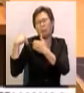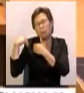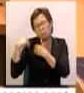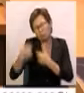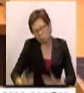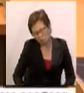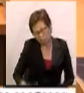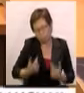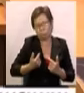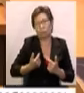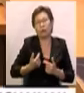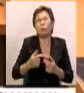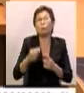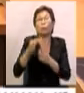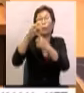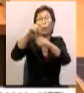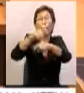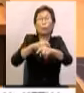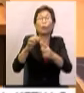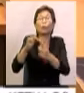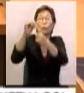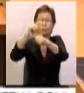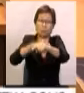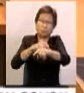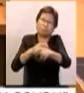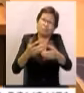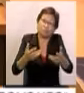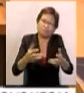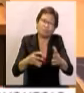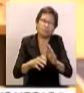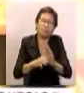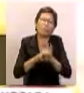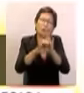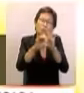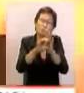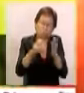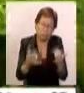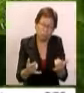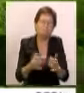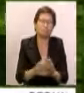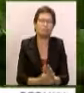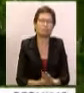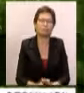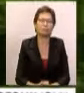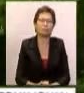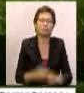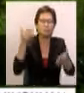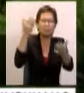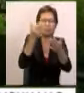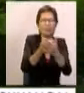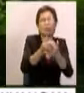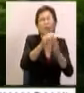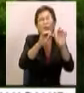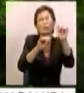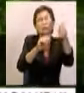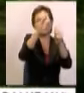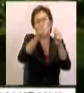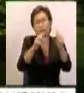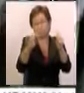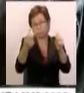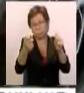hidup, terutama pada waktu tertentu seperti inilah. Menjelang 10 Disember